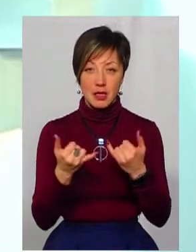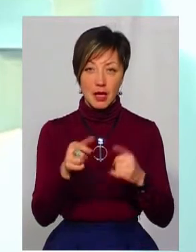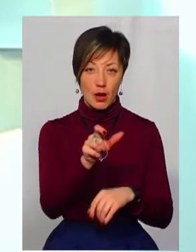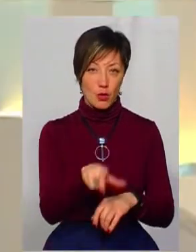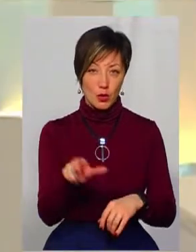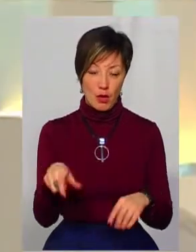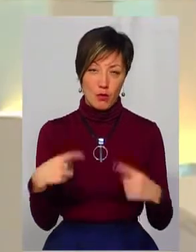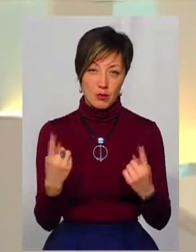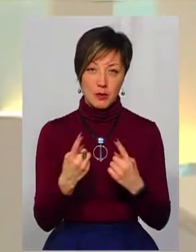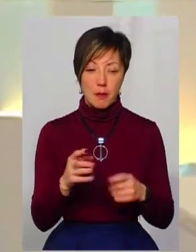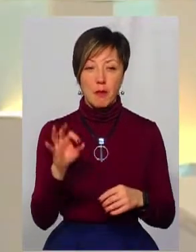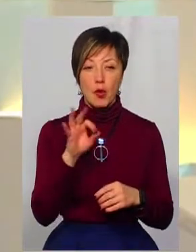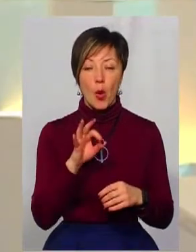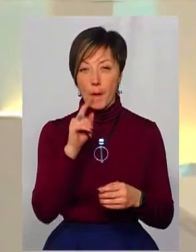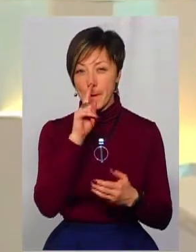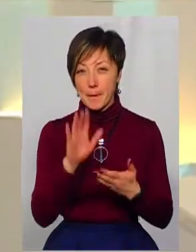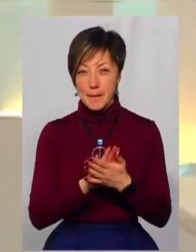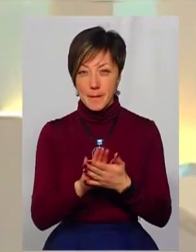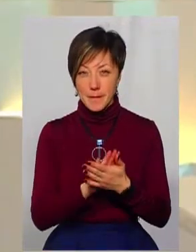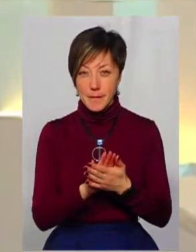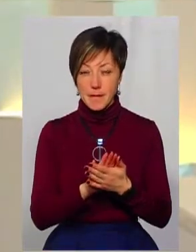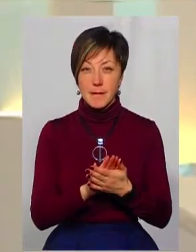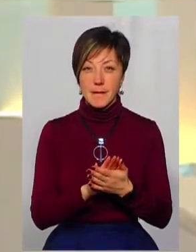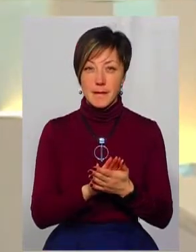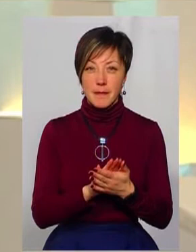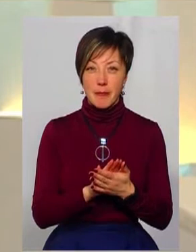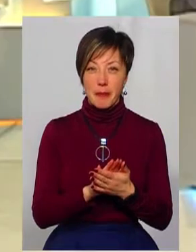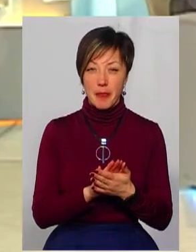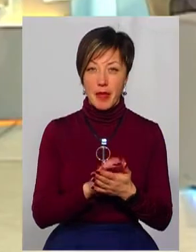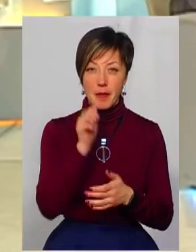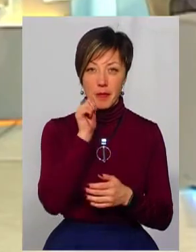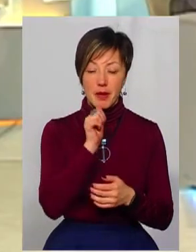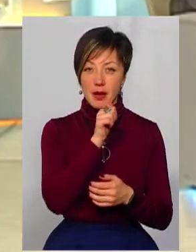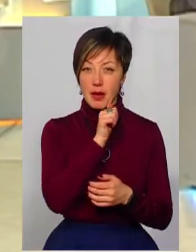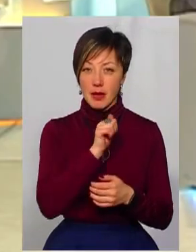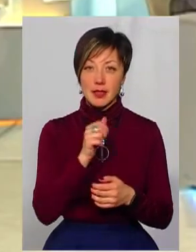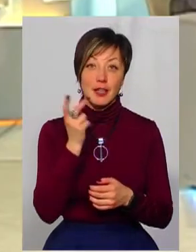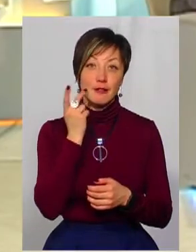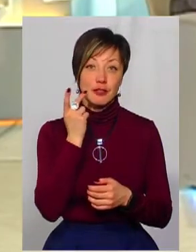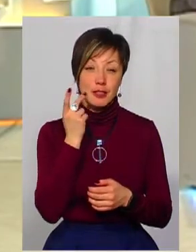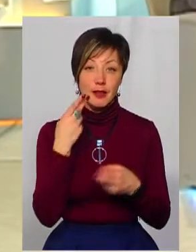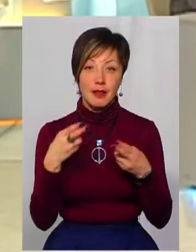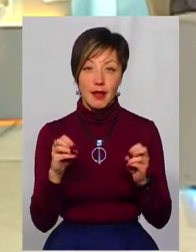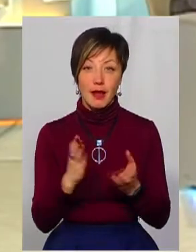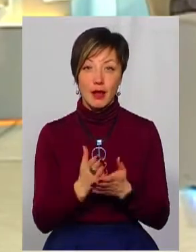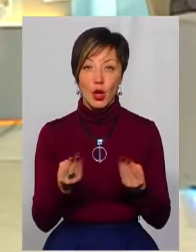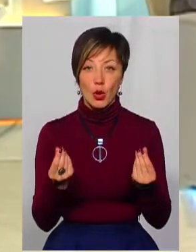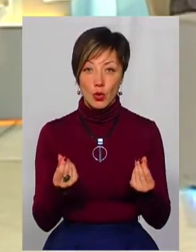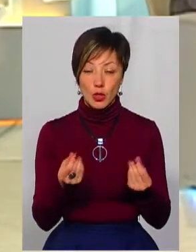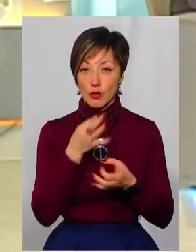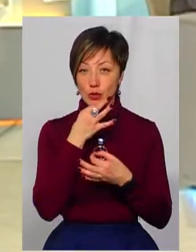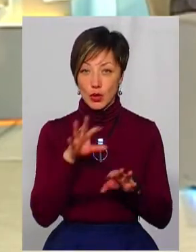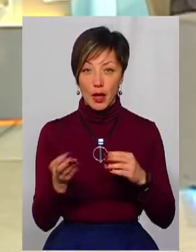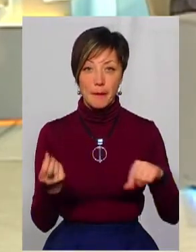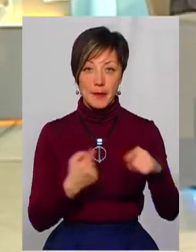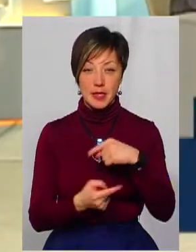абонентів. Про піратство давайте поговоримо. Мало місце таке явище? Ну, піратство завжди, де є гроші, де є